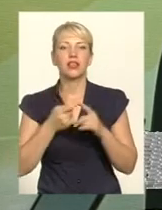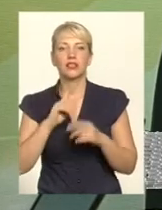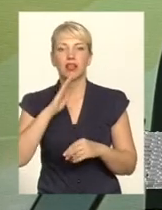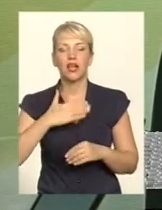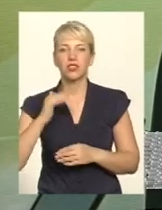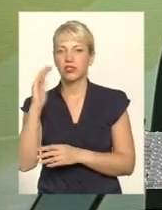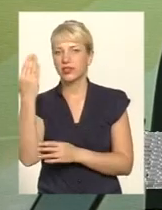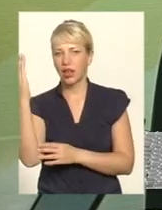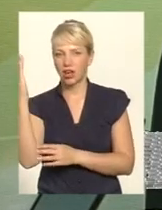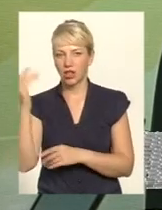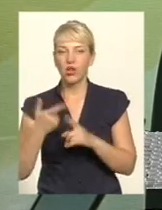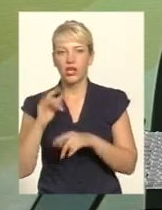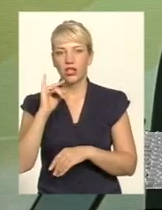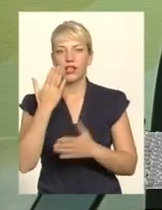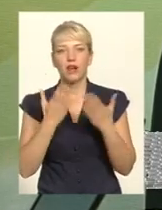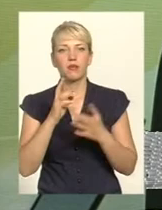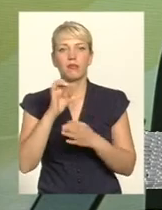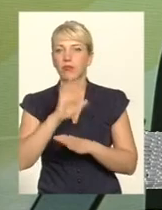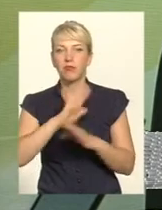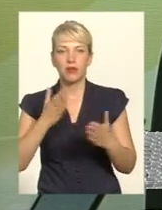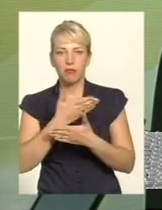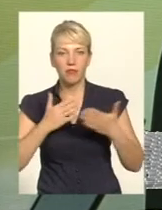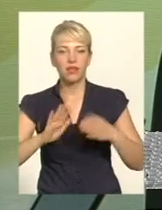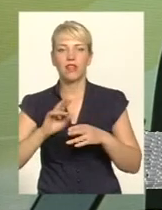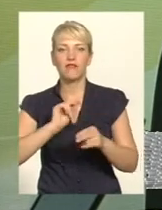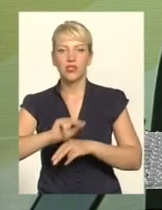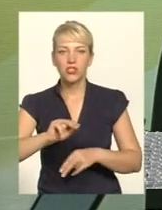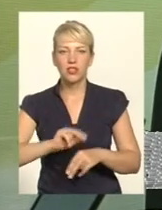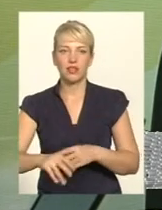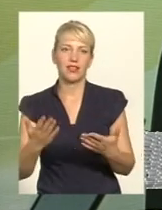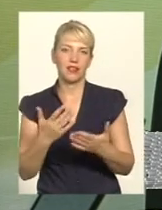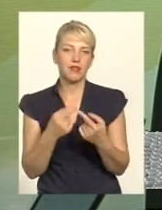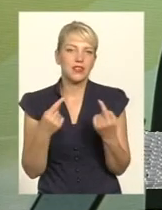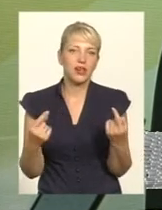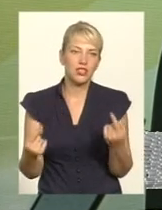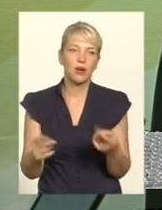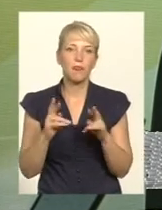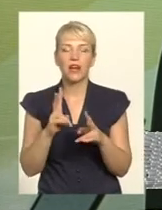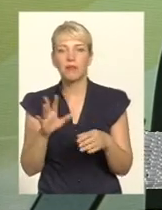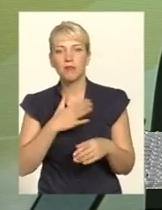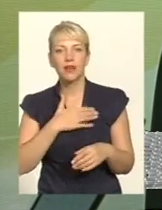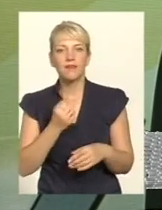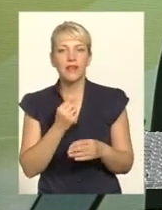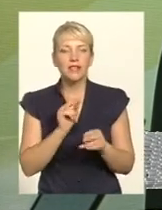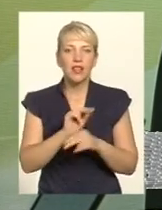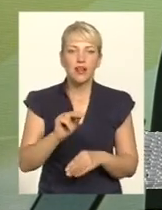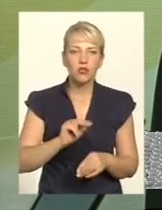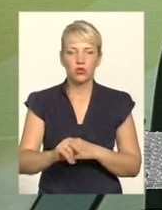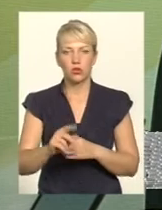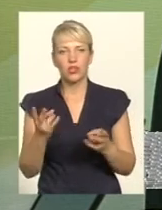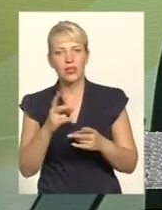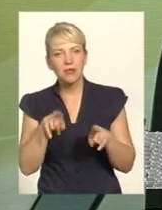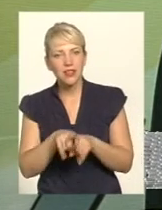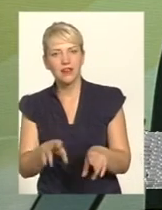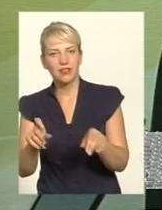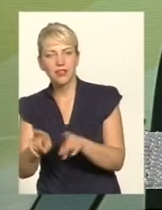повинні розуміти, що як би ми не вчили її якимось речам, як би ми не налаштовували її, будь такою. Якщо